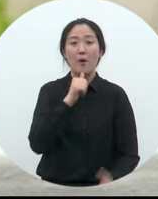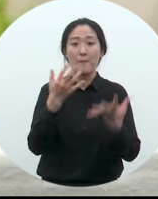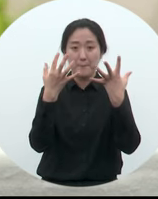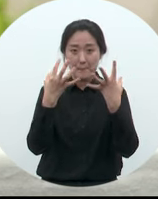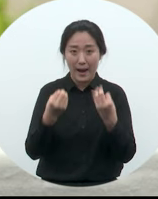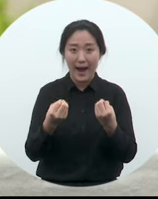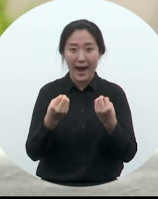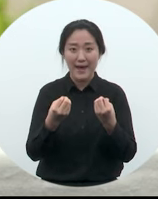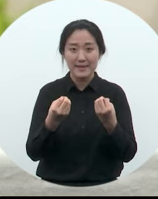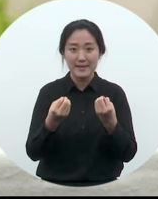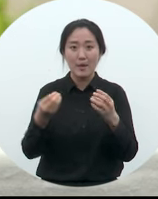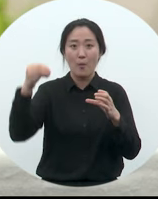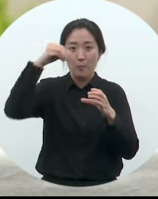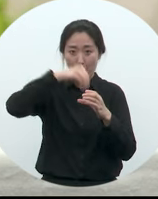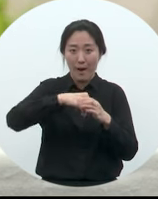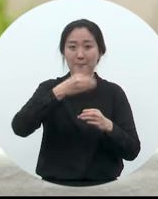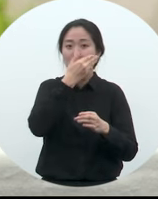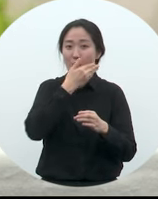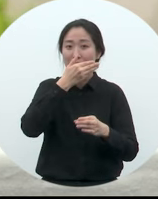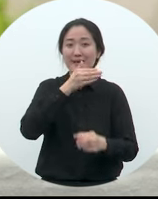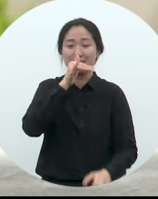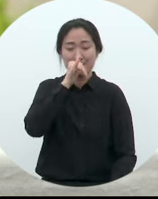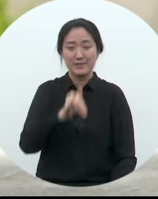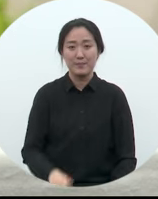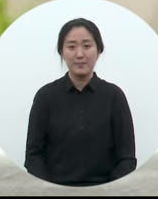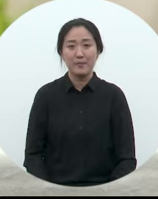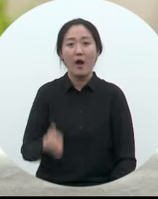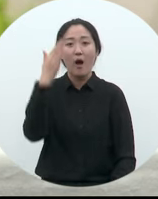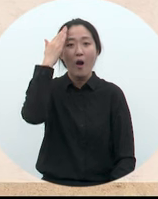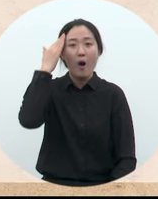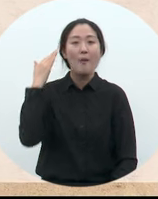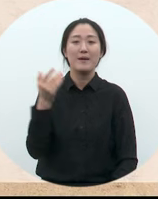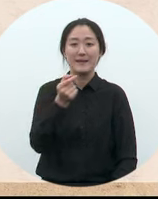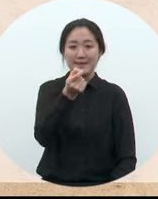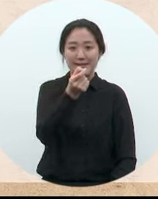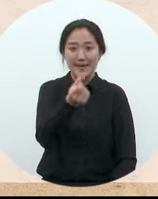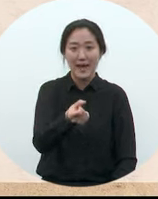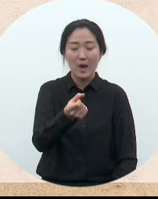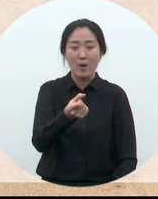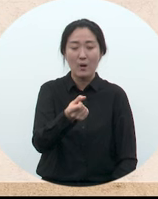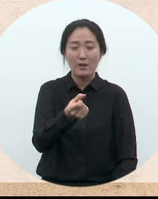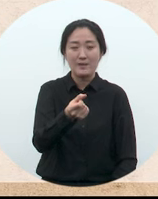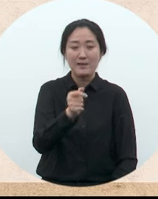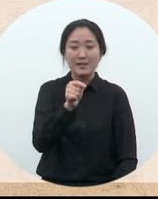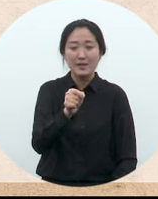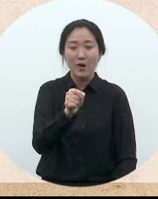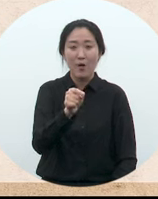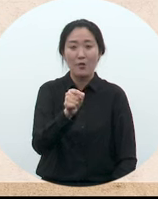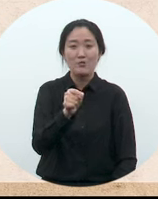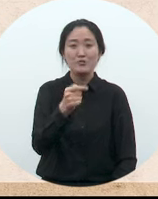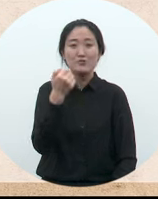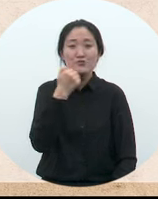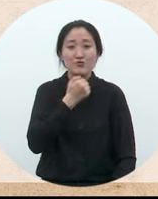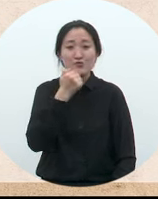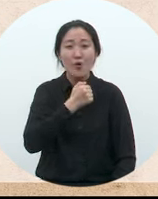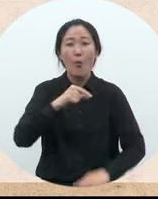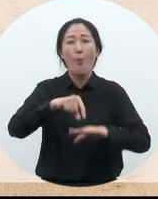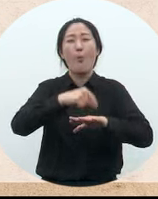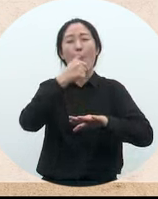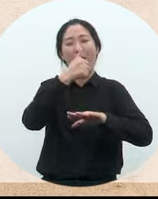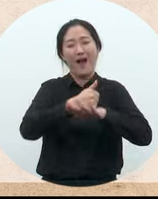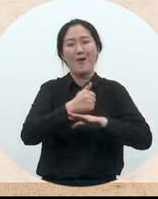안토시아닌 성분 같은 것들이 많이 들어있기 때문에 성장과 두뇌 발육에 도움이 되고요. 검은 깨를